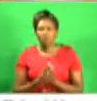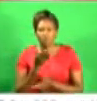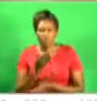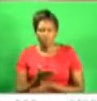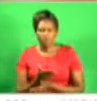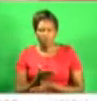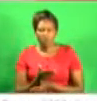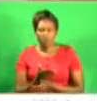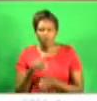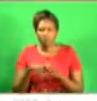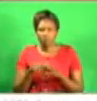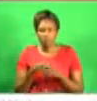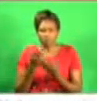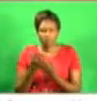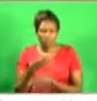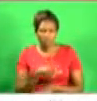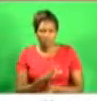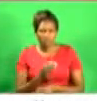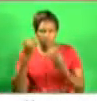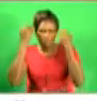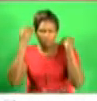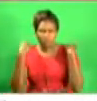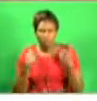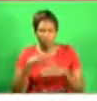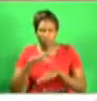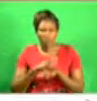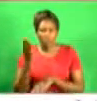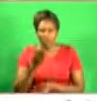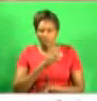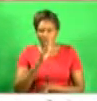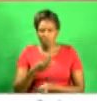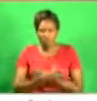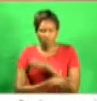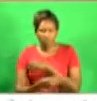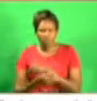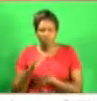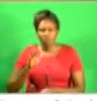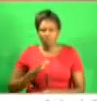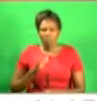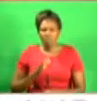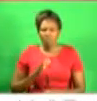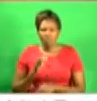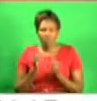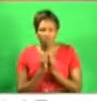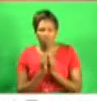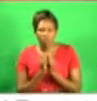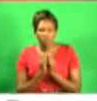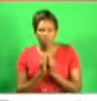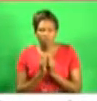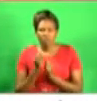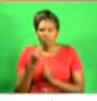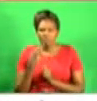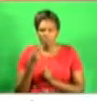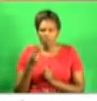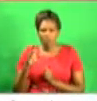Ananyi. Katika hukumu yake, jaji huyo aliwapata na makosa ya kuibia mwanamke huyo shilingi 10,200,